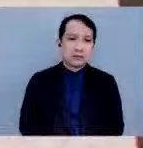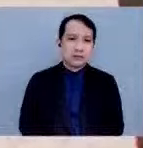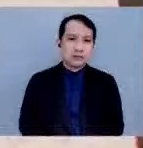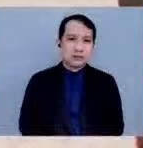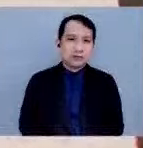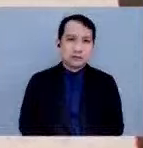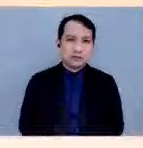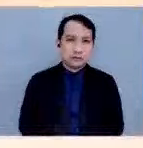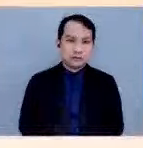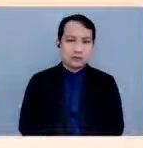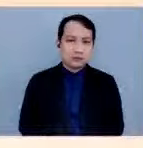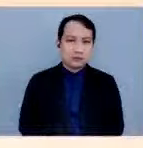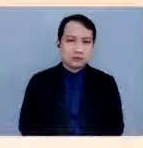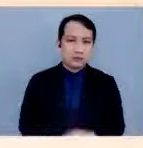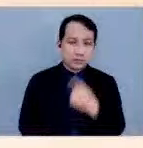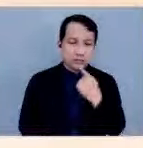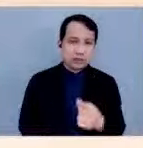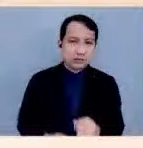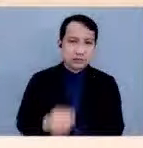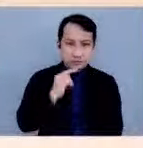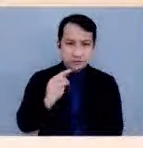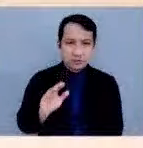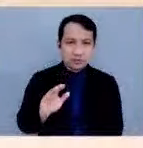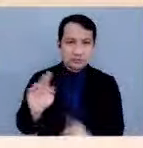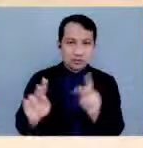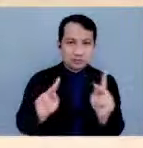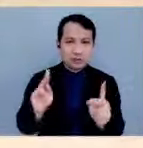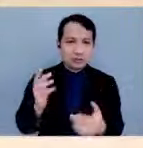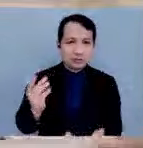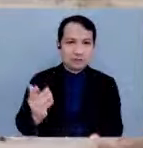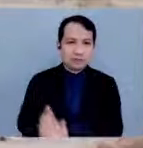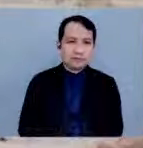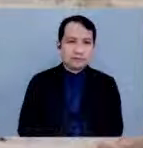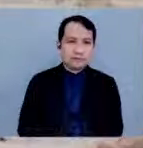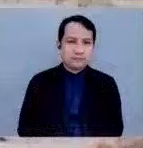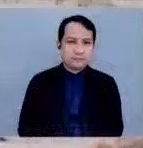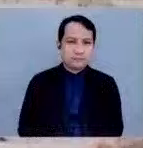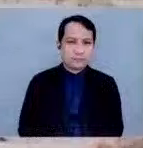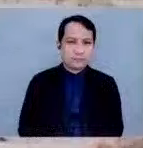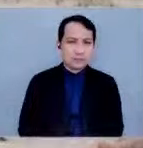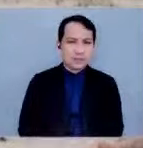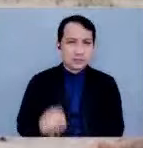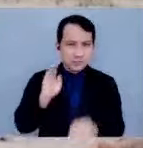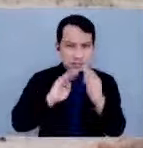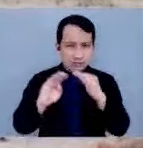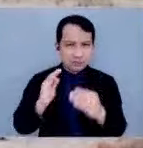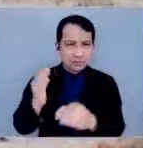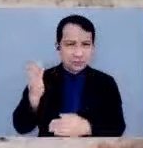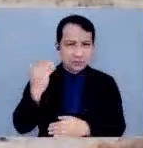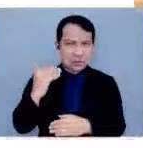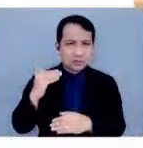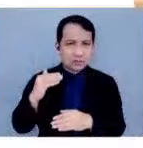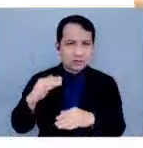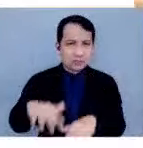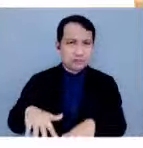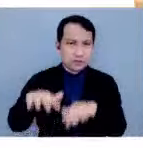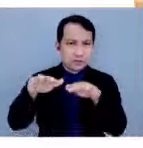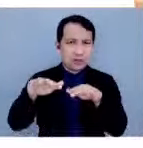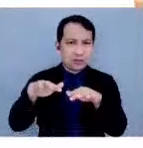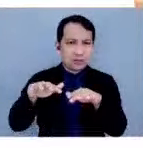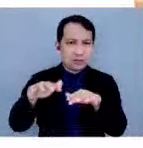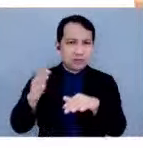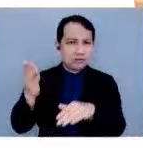Pero nang makausap ng News 5 ang mga residente, hindi naman daw nila problema ang baha. Tatagal ko po dito, as in wala po